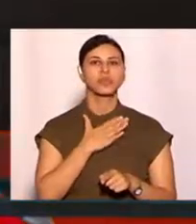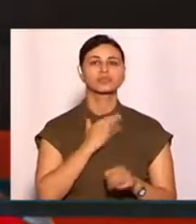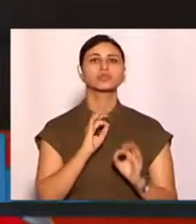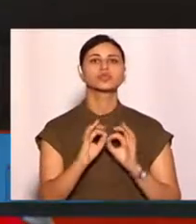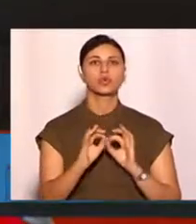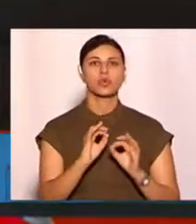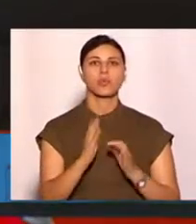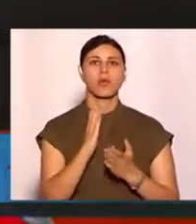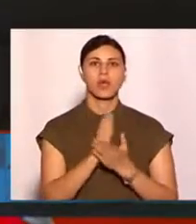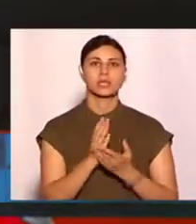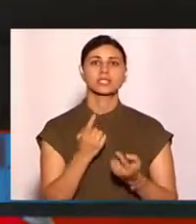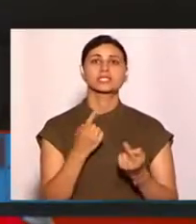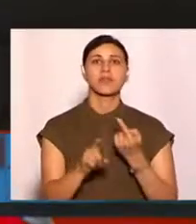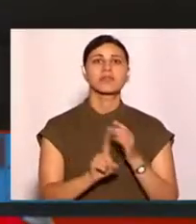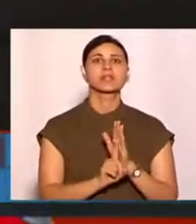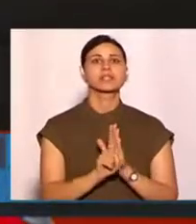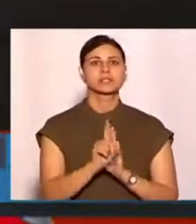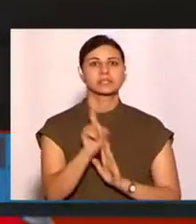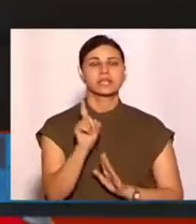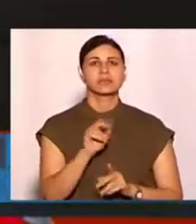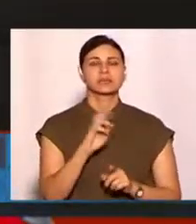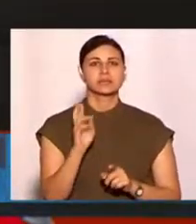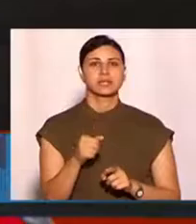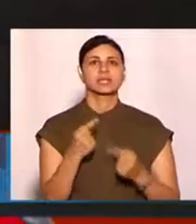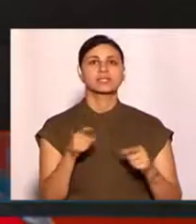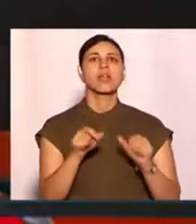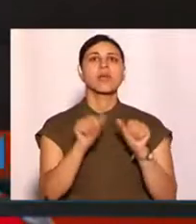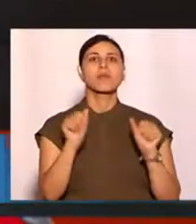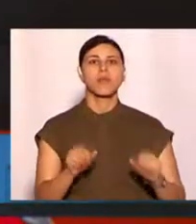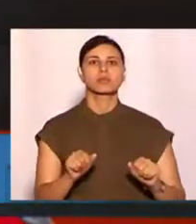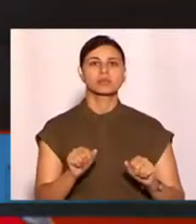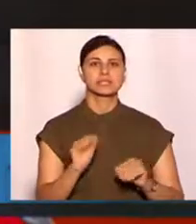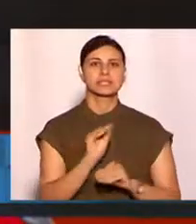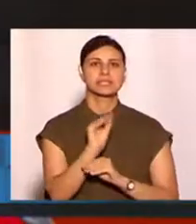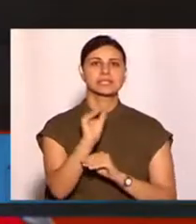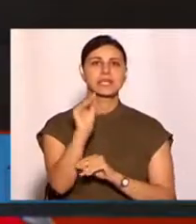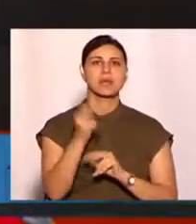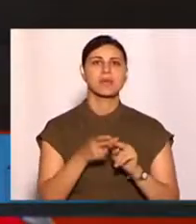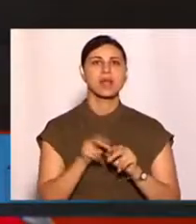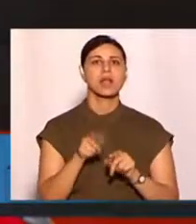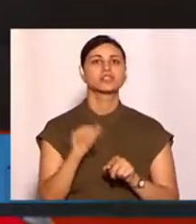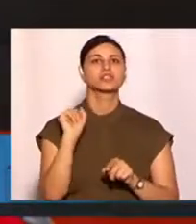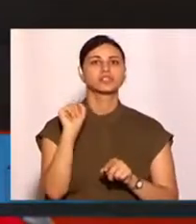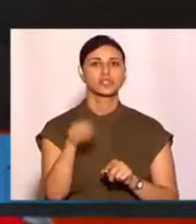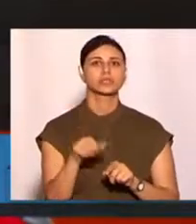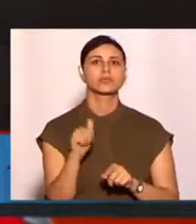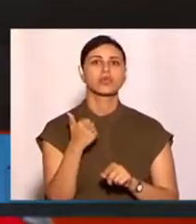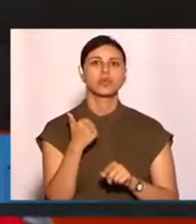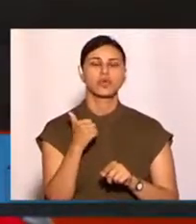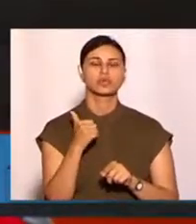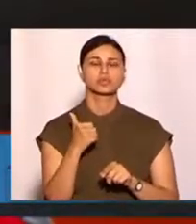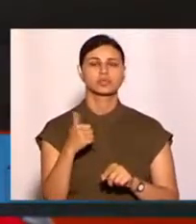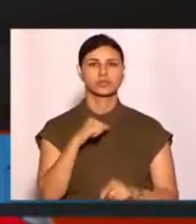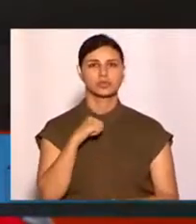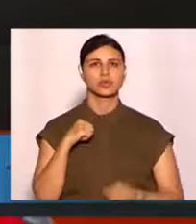ნორმად ითვლება, სხვაგვარად იწყებს გადაგვარდება და სხვა ფორმით იზრდება. აი, სხვა ფორმით გაზრდა შეიძლება როგორც ქსოვილში